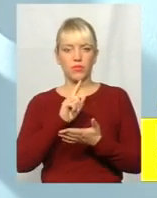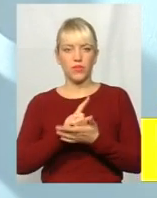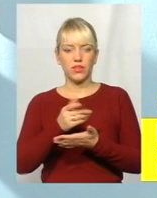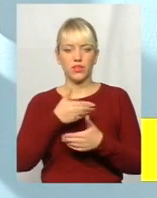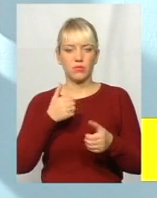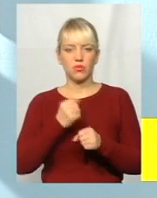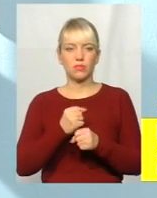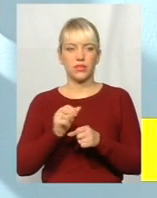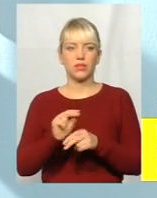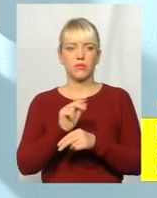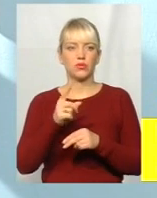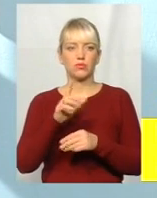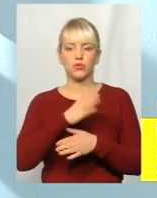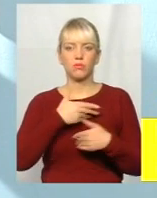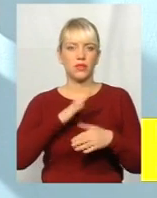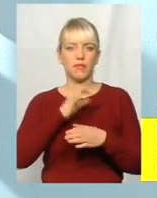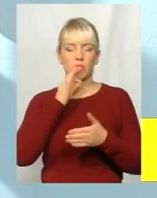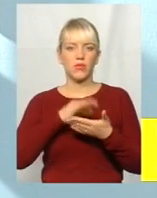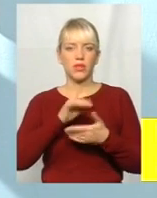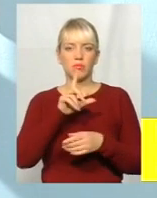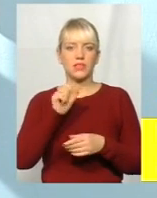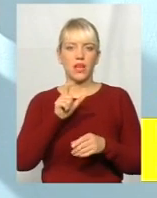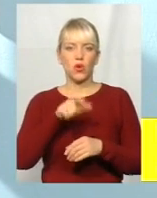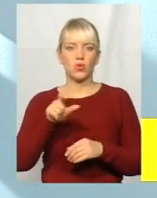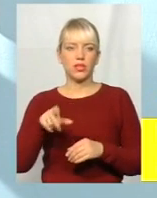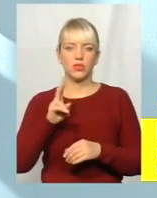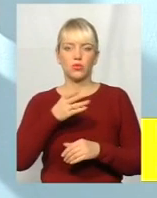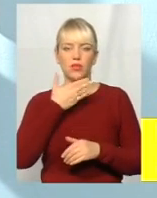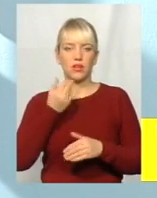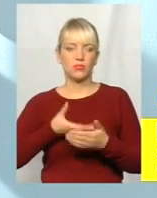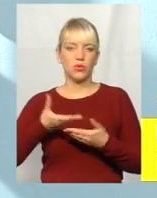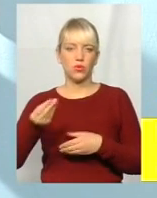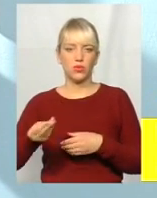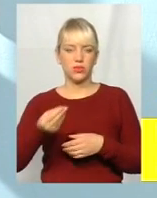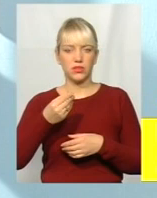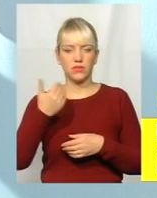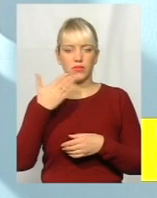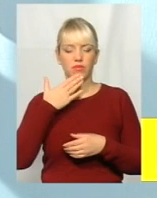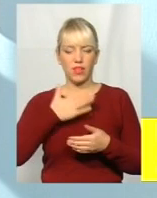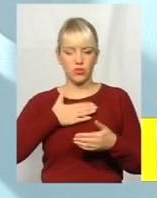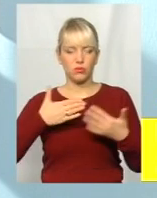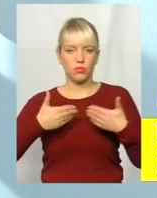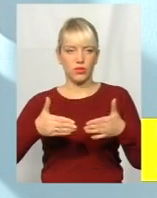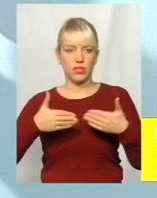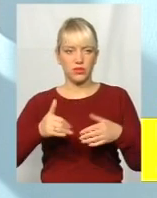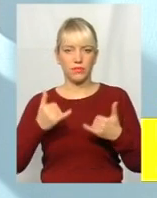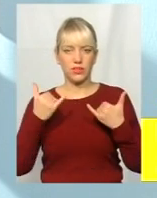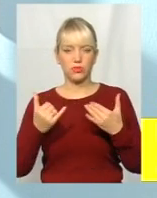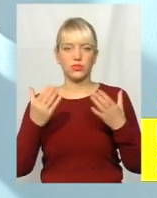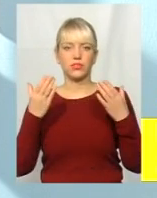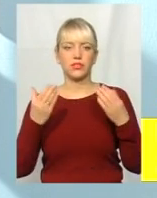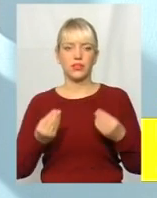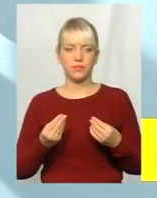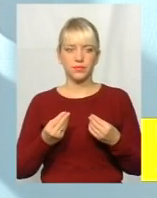ремонт, тому що ми не відповідаємо за тих людей, що не сплачують у своєму під'їзді кошти. На